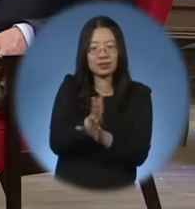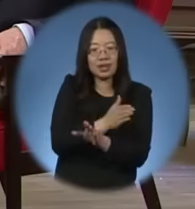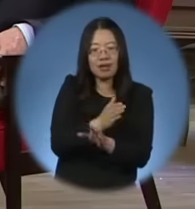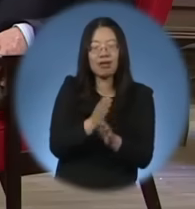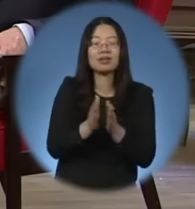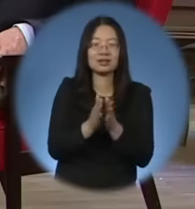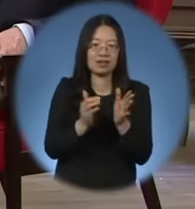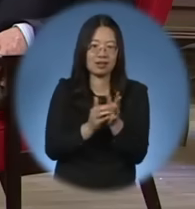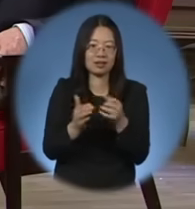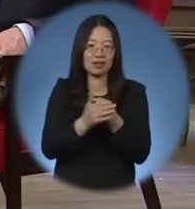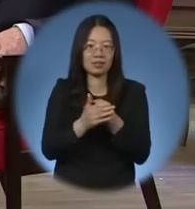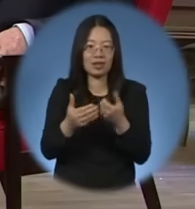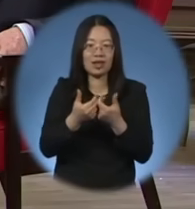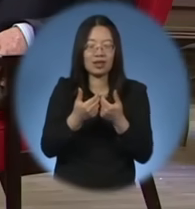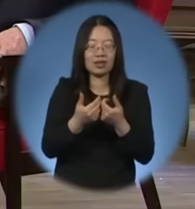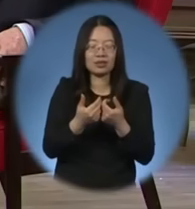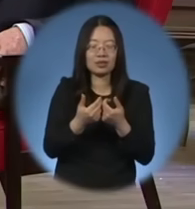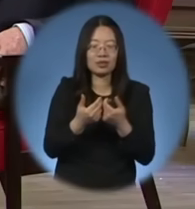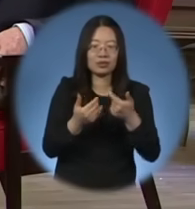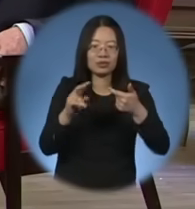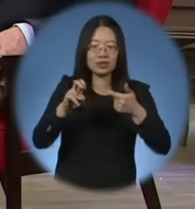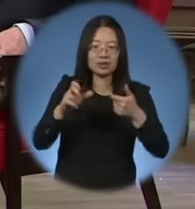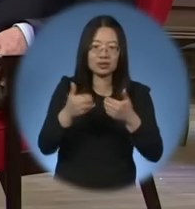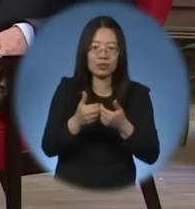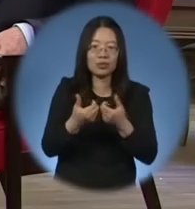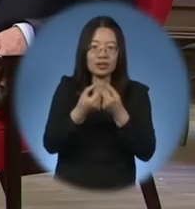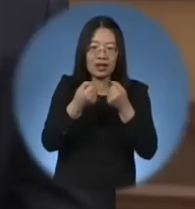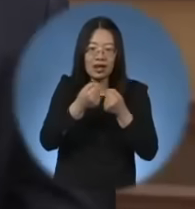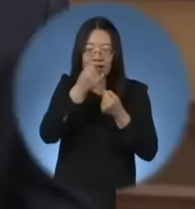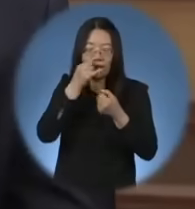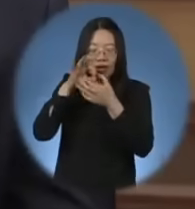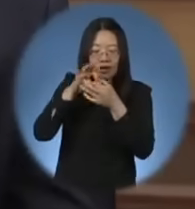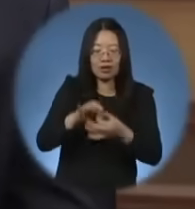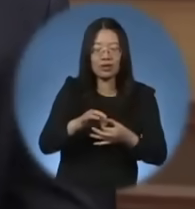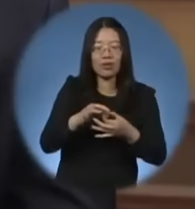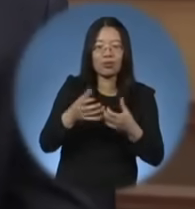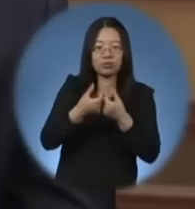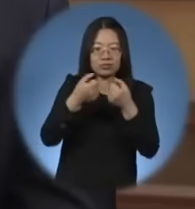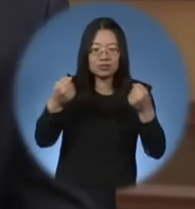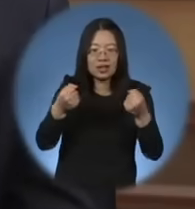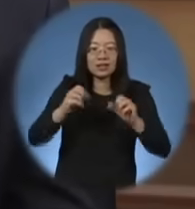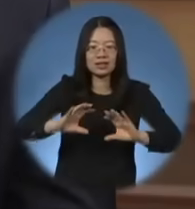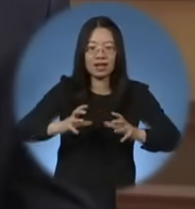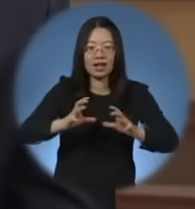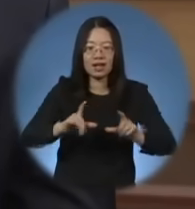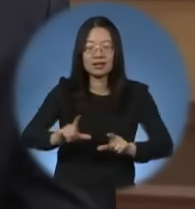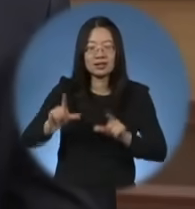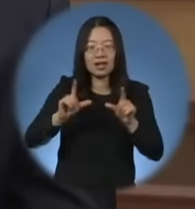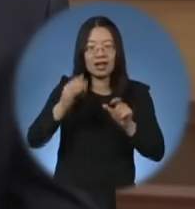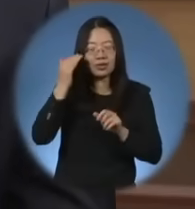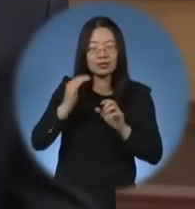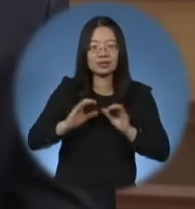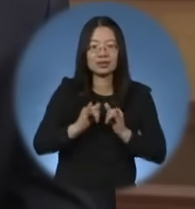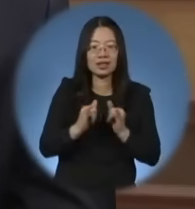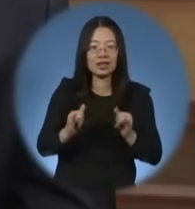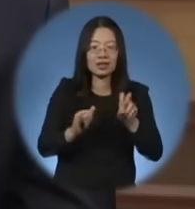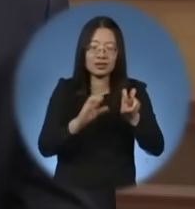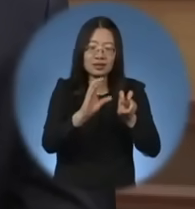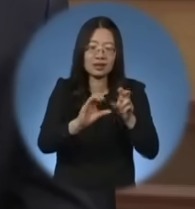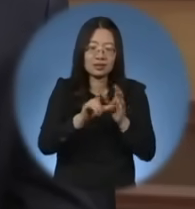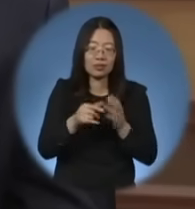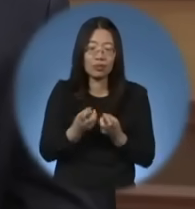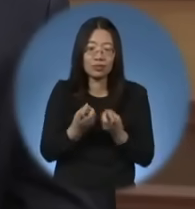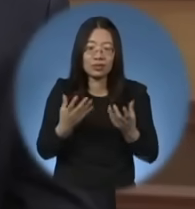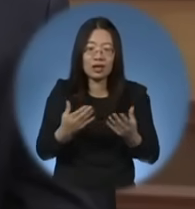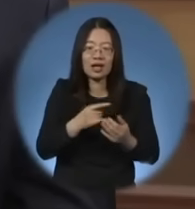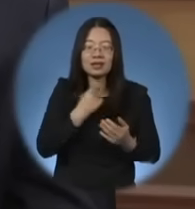20세기 시 시작했고 분단되고 전쟁이 일어났고 계속 분단된 것은 한국 사람 20세기에는 어쩔 수